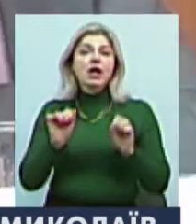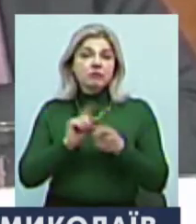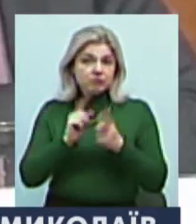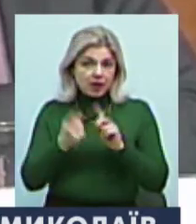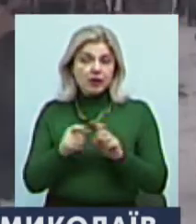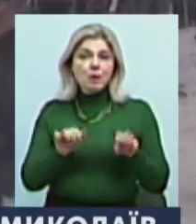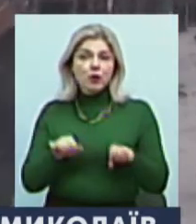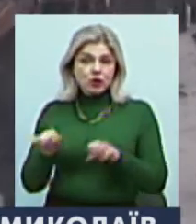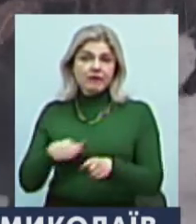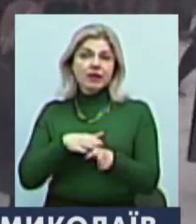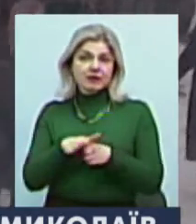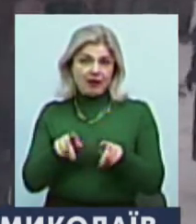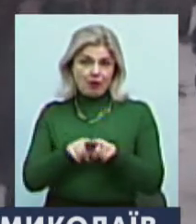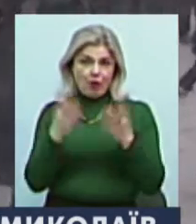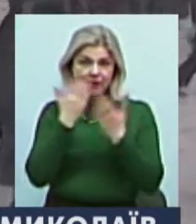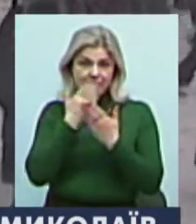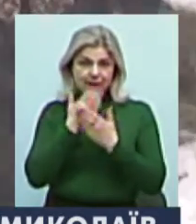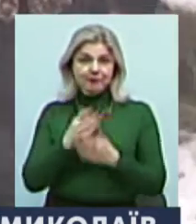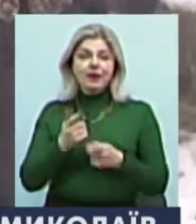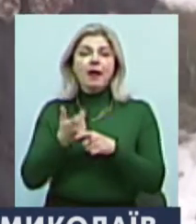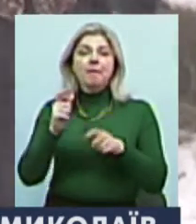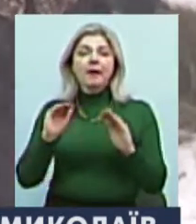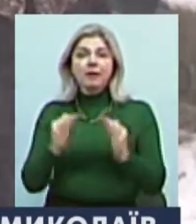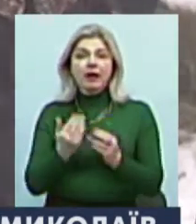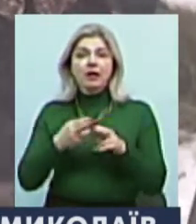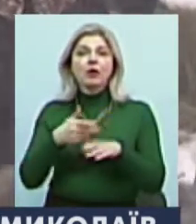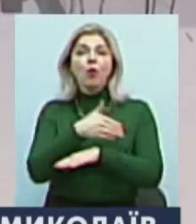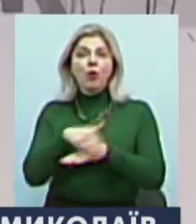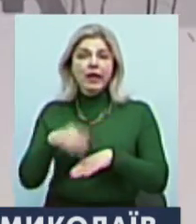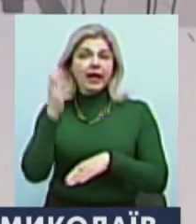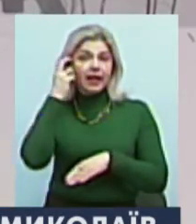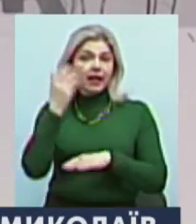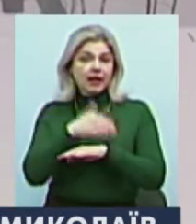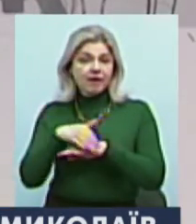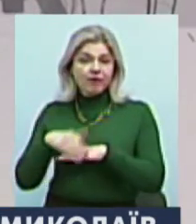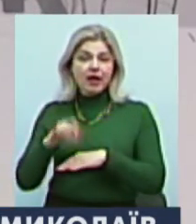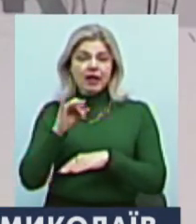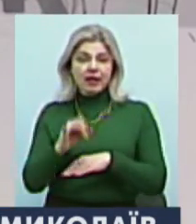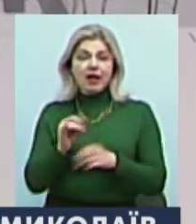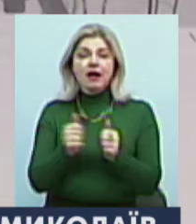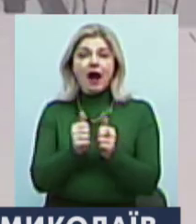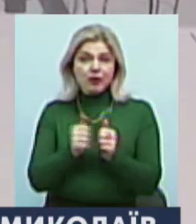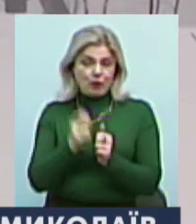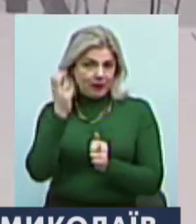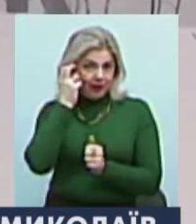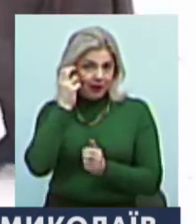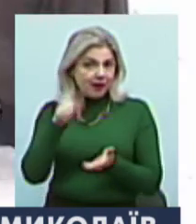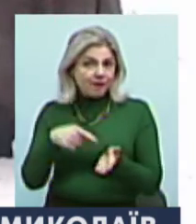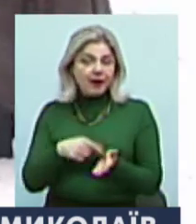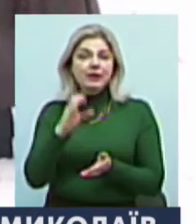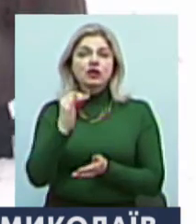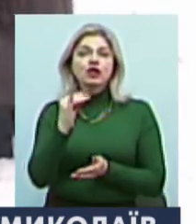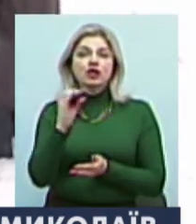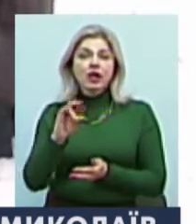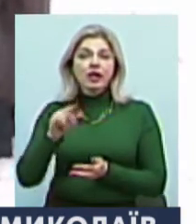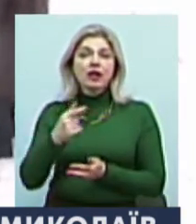цього фільму. Більшість локацій у зйомках – це вулиці Києва, а це кадри зі зйомок у Василькові поблизу Києва. У січні минулого